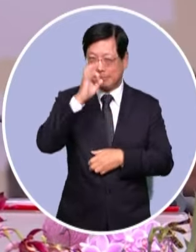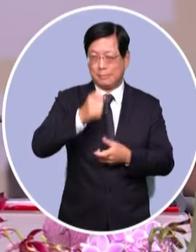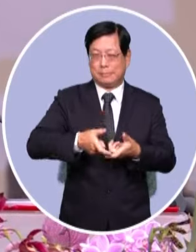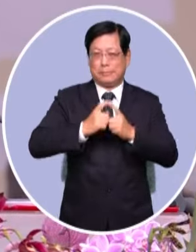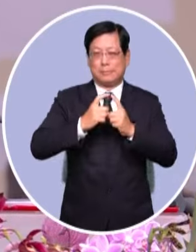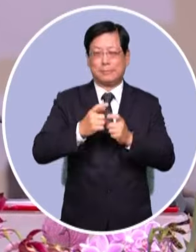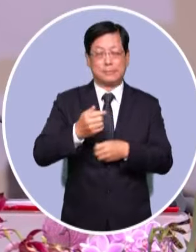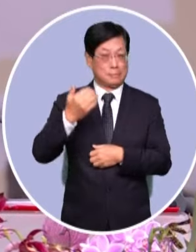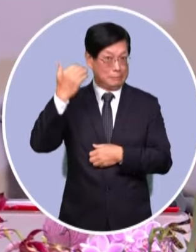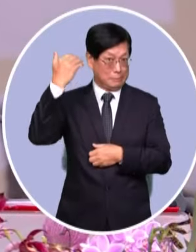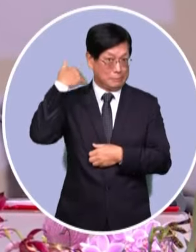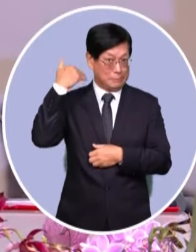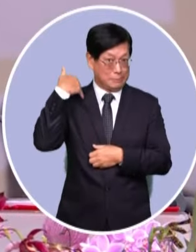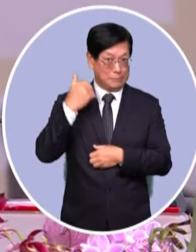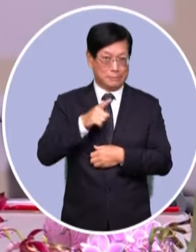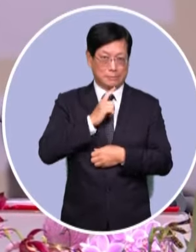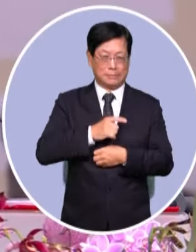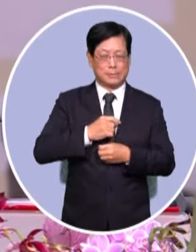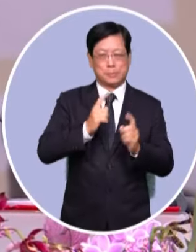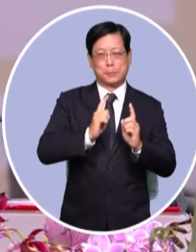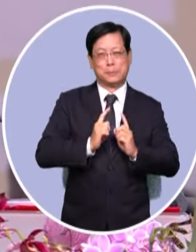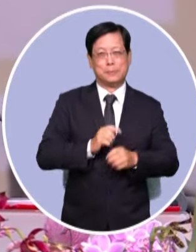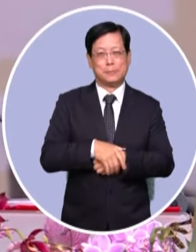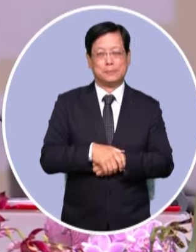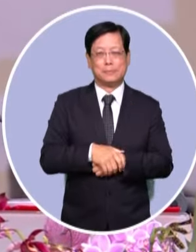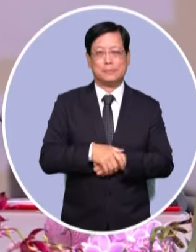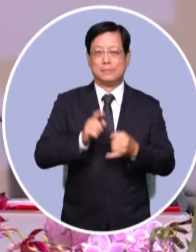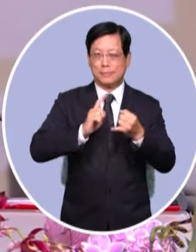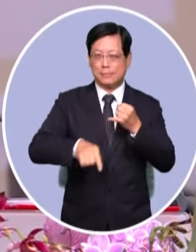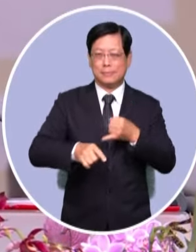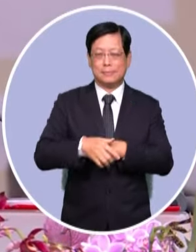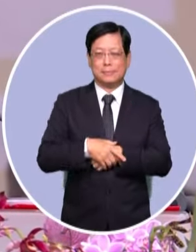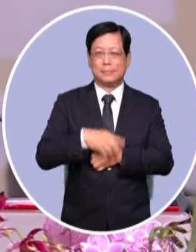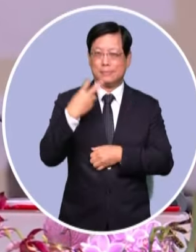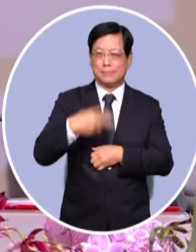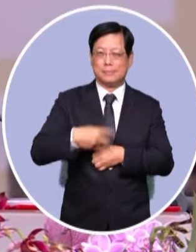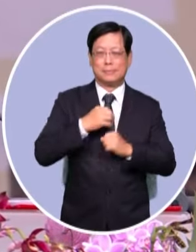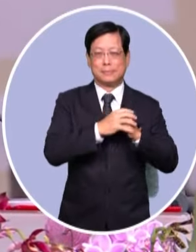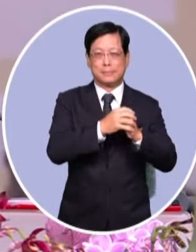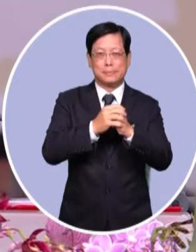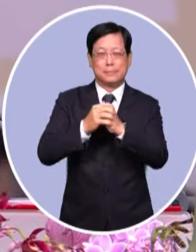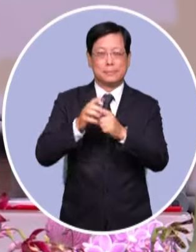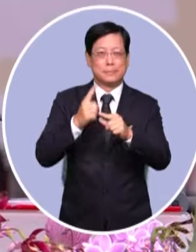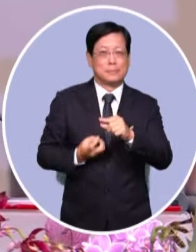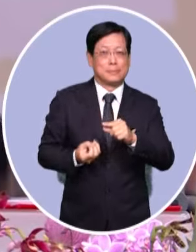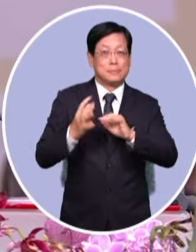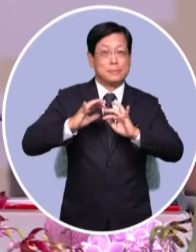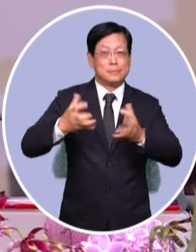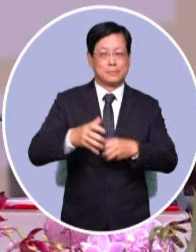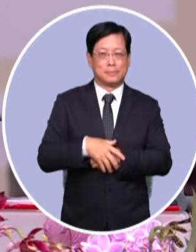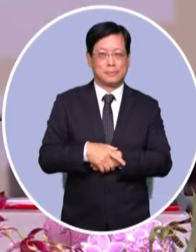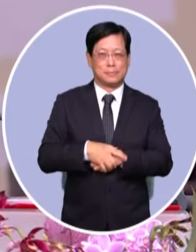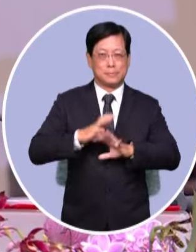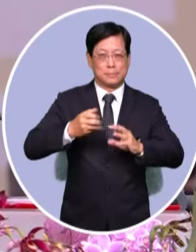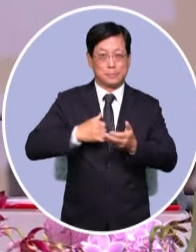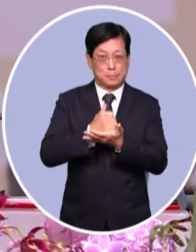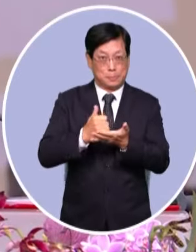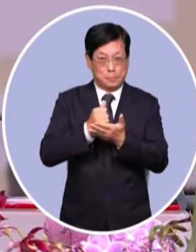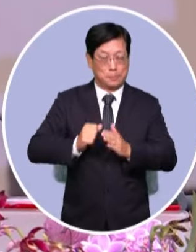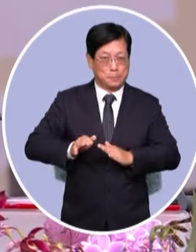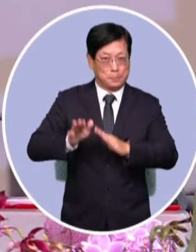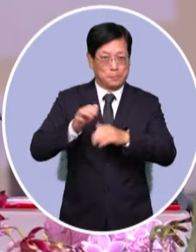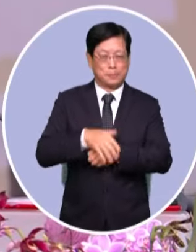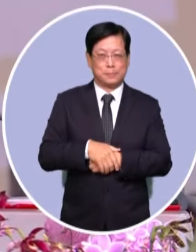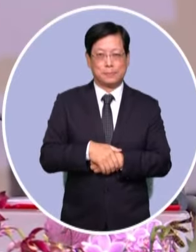到当初的感动。最后，再一次祝福中华民国国运昌